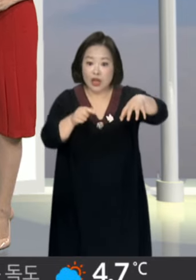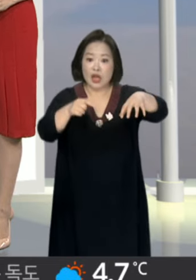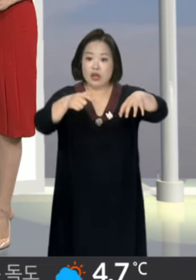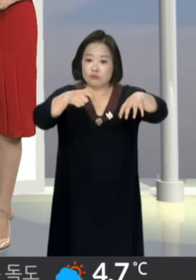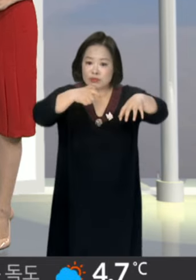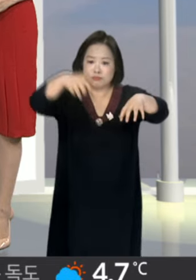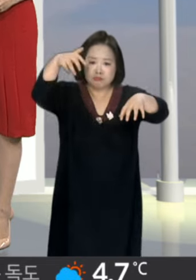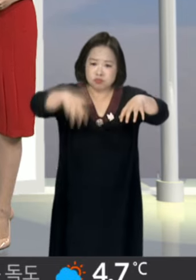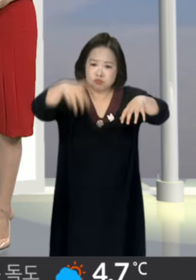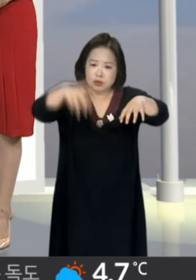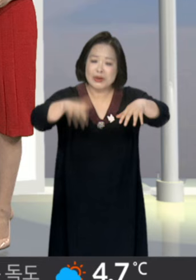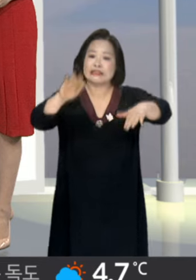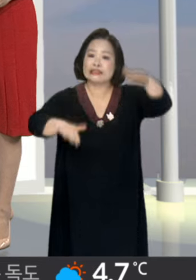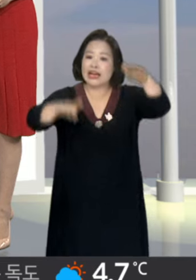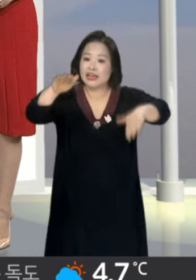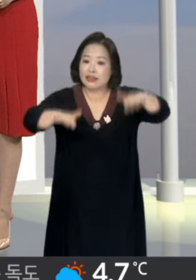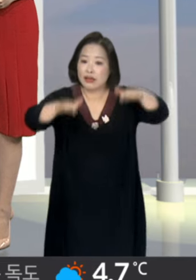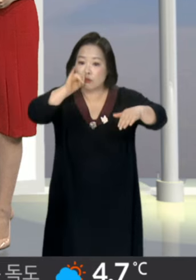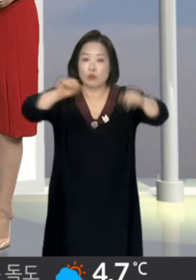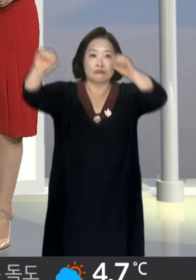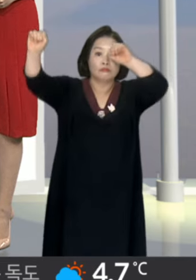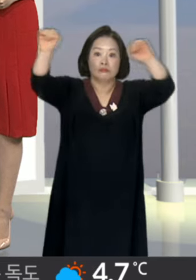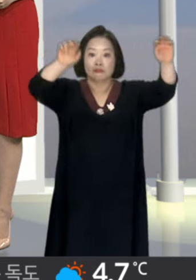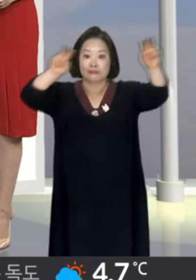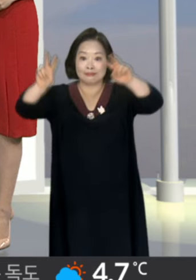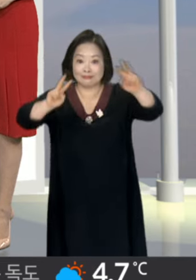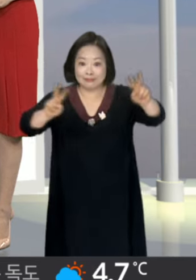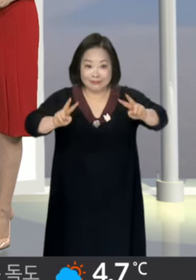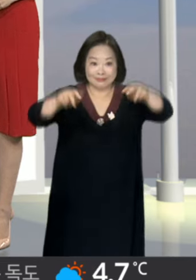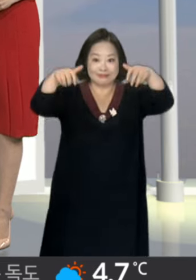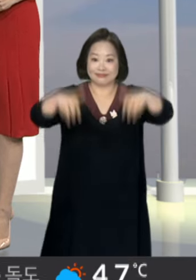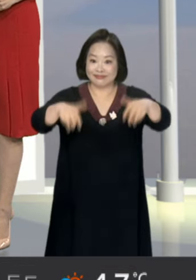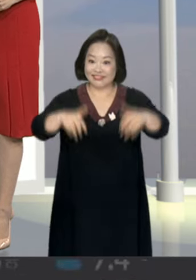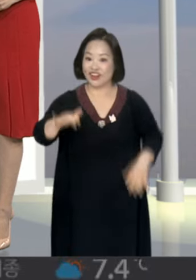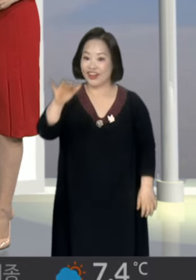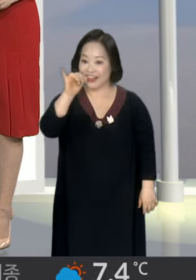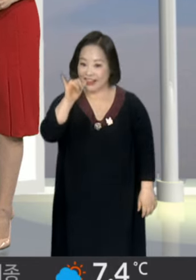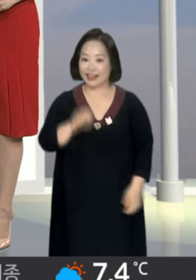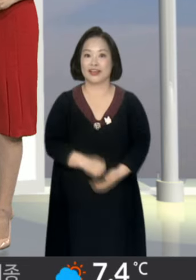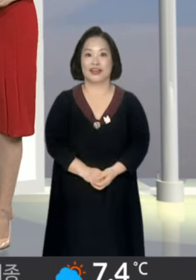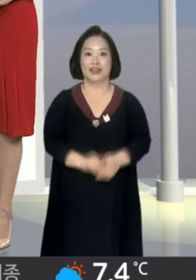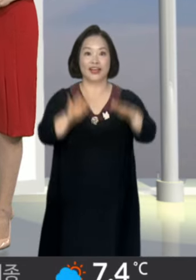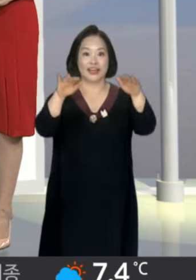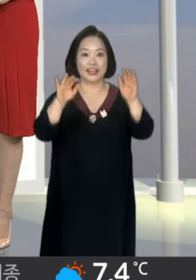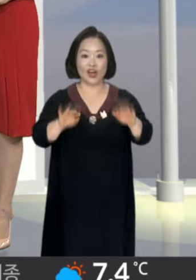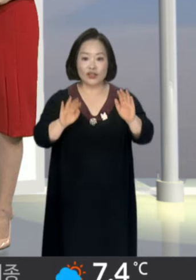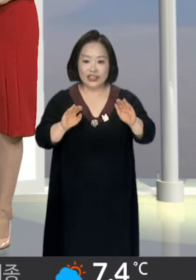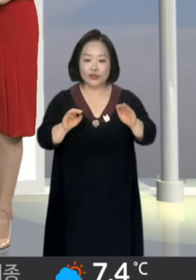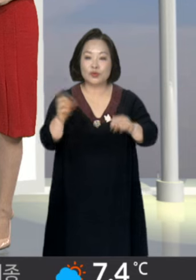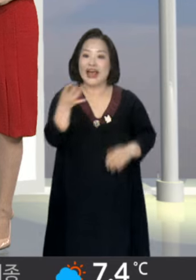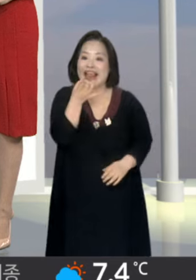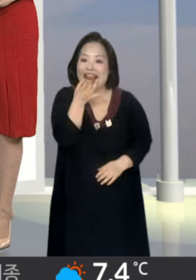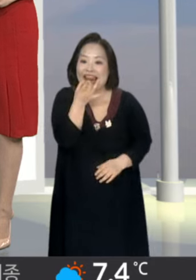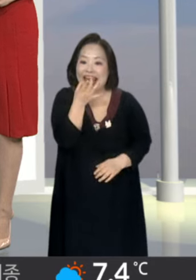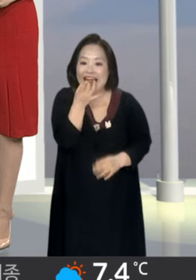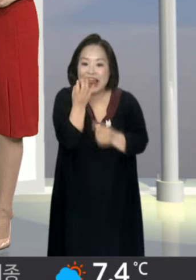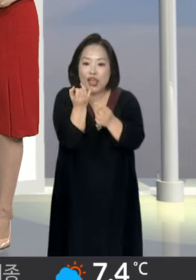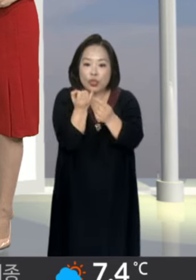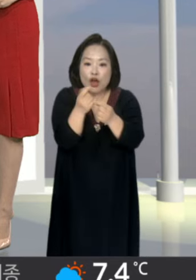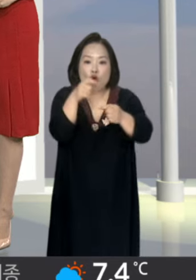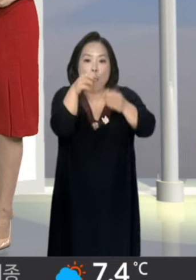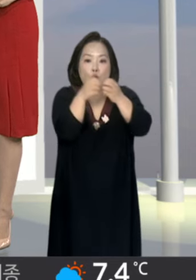차이가 크고요 또 천둥 번개를 동반해서 요란하게 쏟아지는 곳도 있습니다 또 싸라 구박이 떨어질 수 있어서